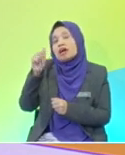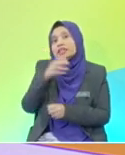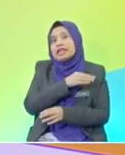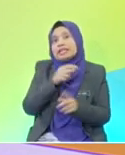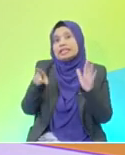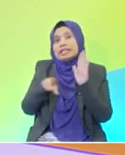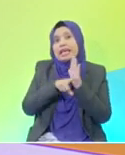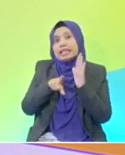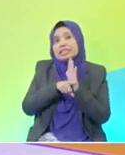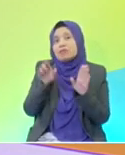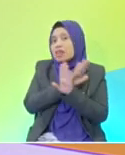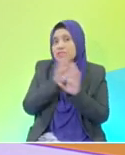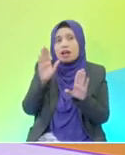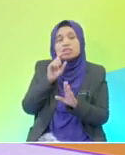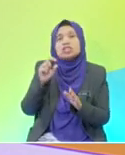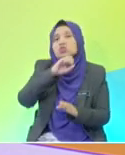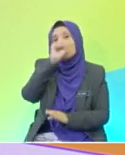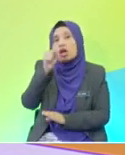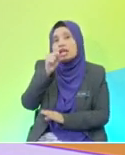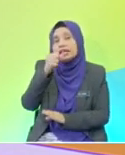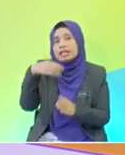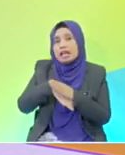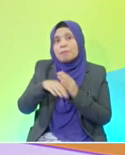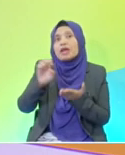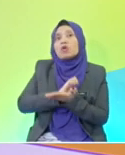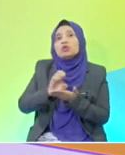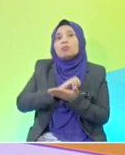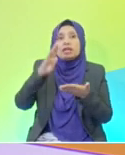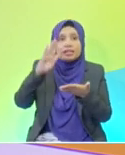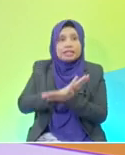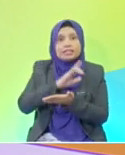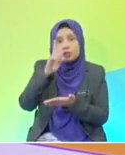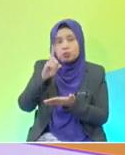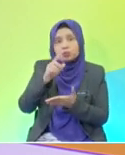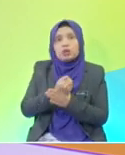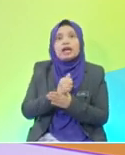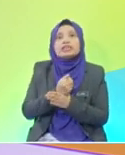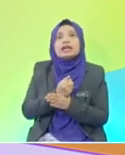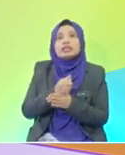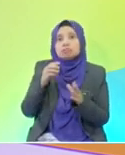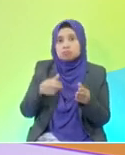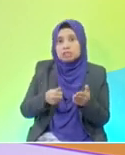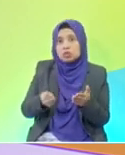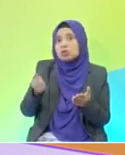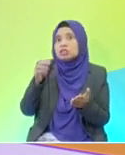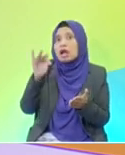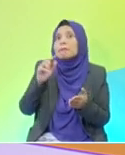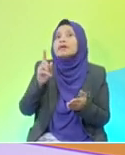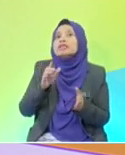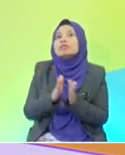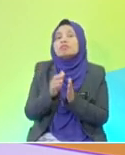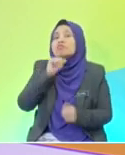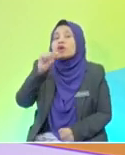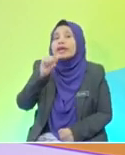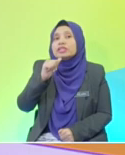tidak akan di soal untuk soal Ekonomi getah 1 sebagai contoh antara berikut yang manakah bukan tujuan belanja